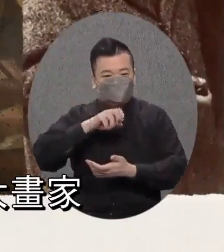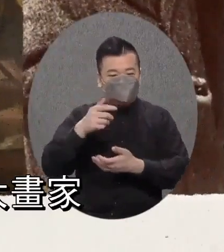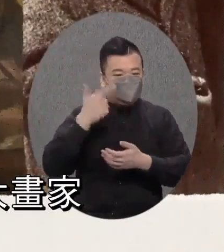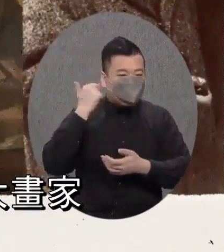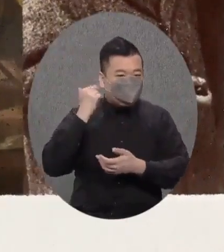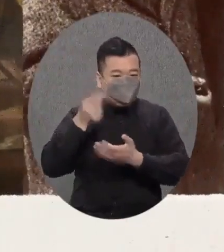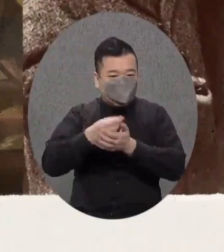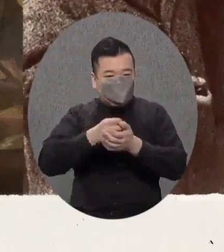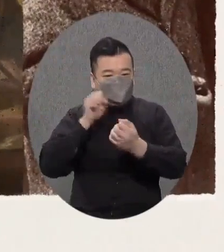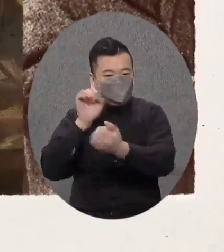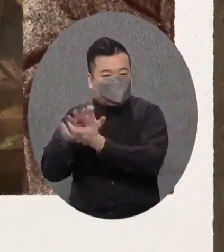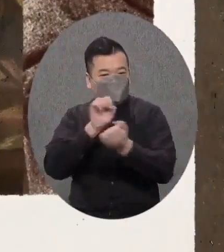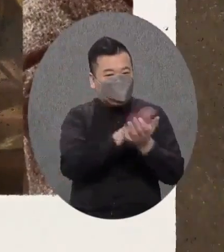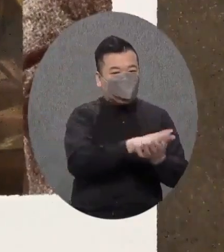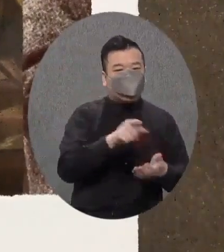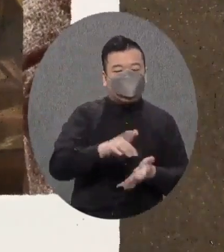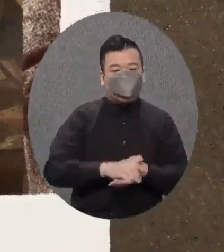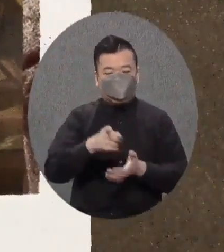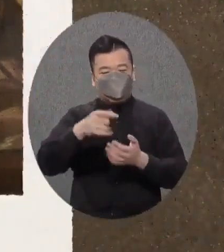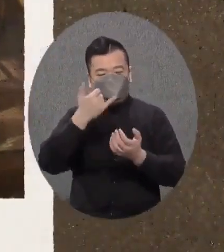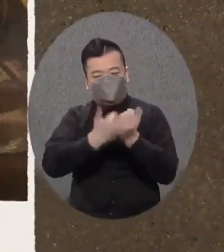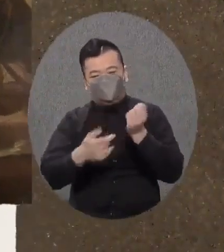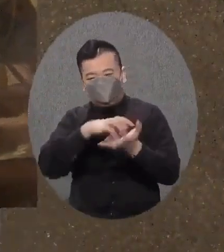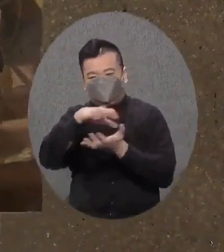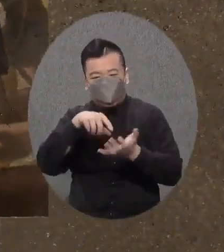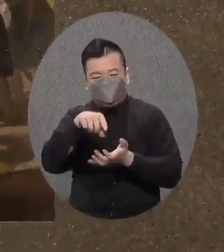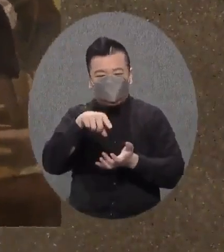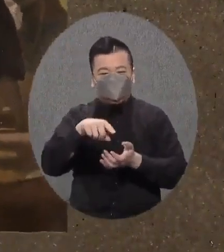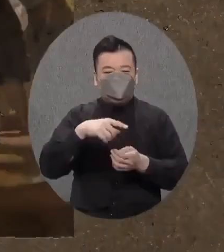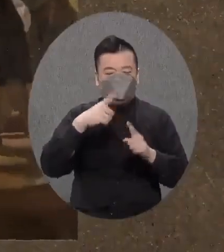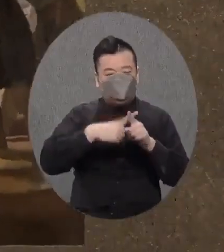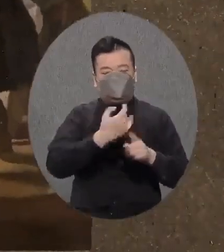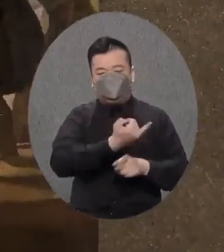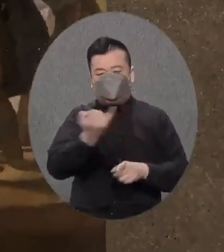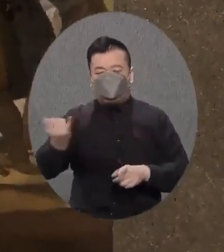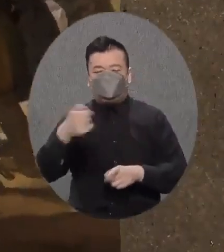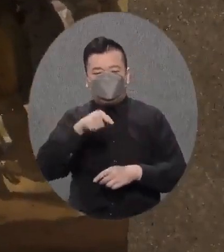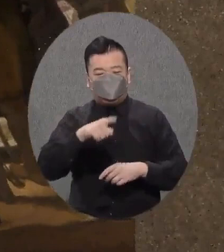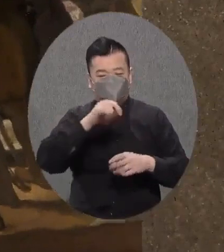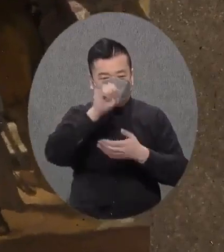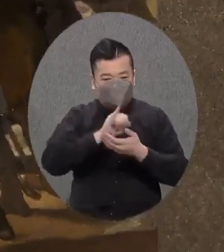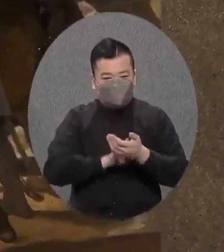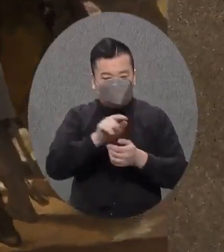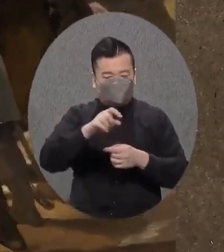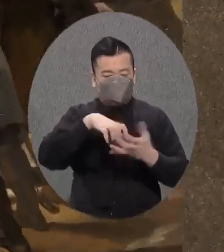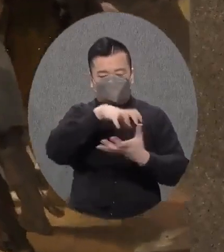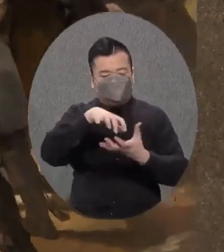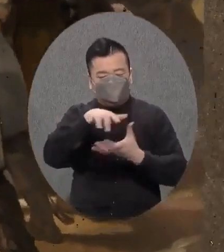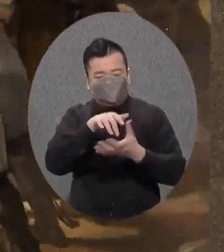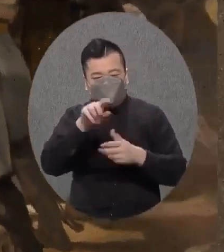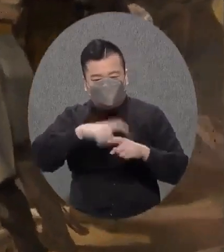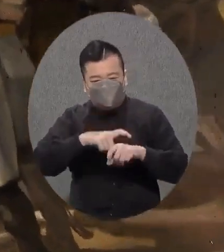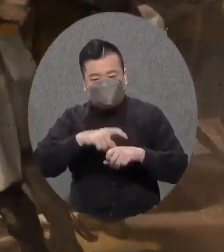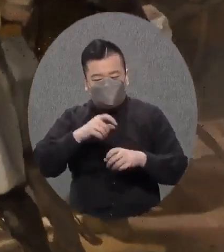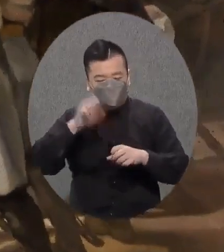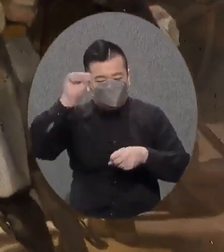家。生于乱世，凡事都很坏，但艺术家能够在动荡不安之中抽取